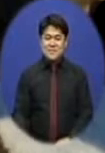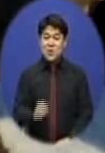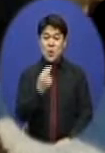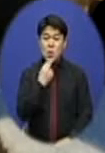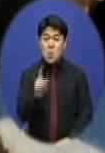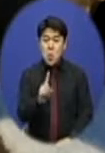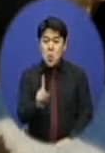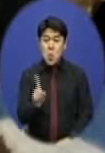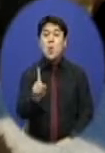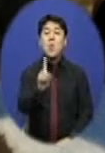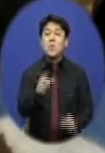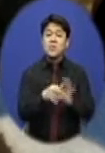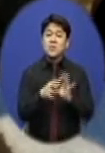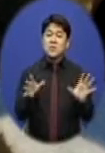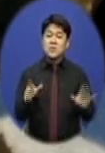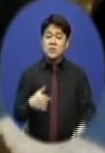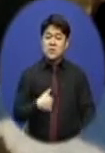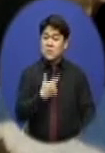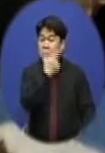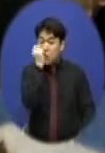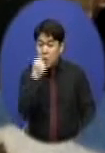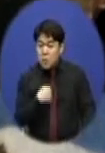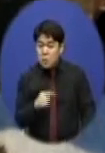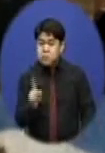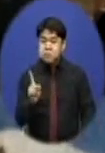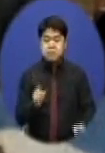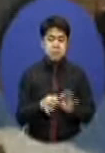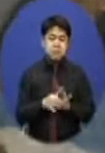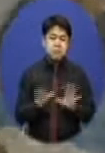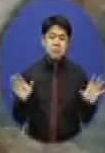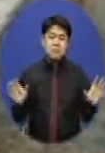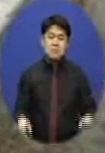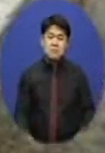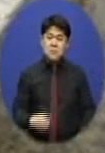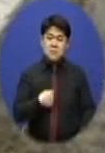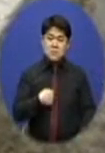돈 없으면 어때서 모자라면 어때서